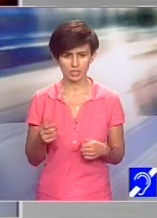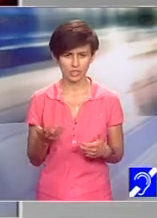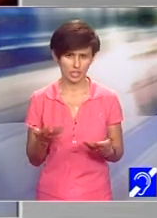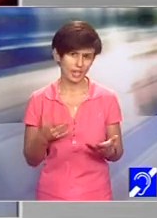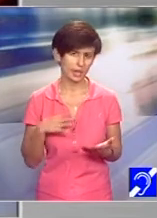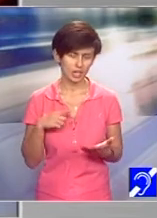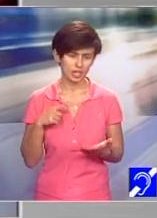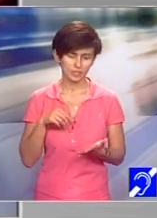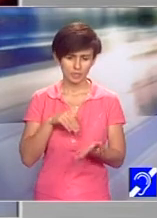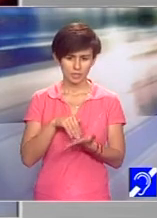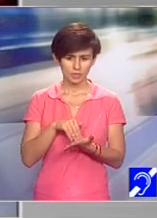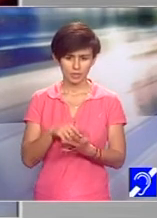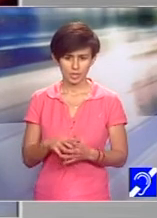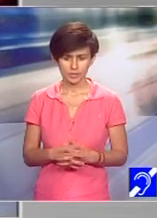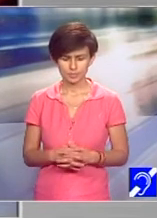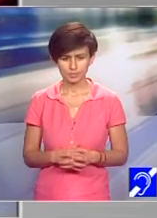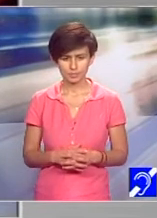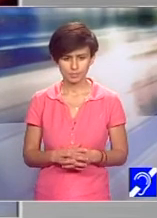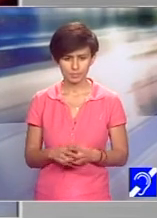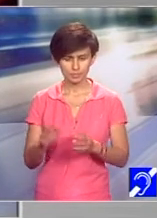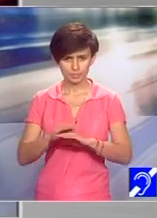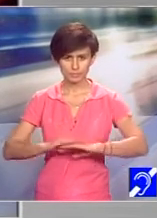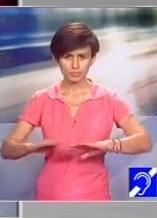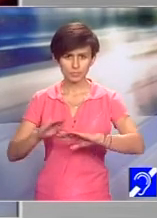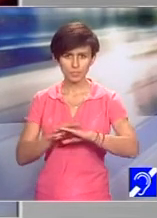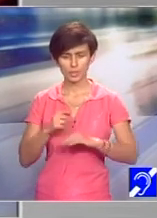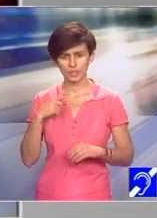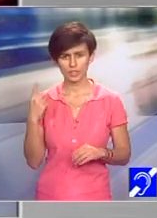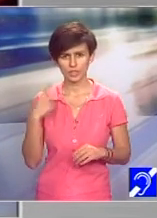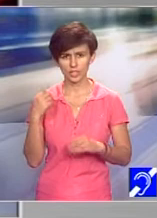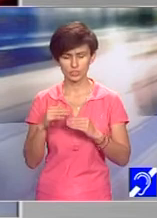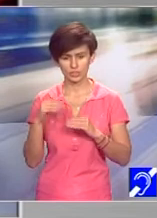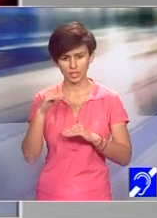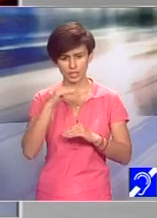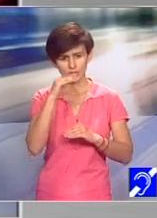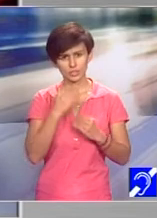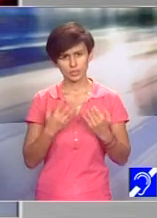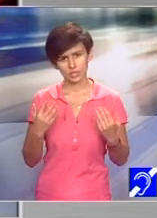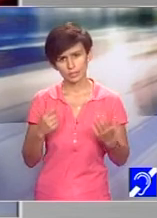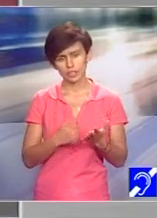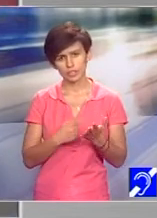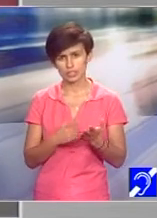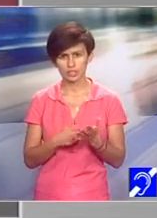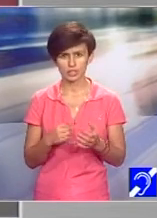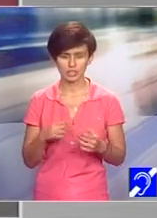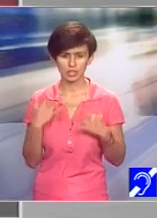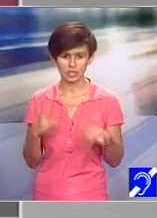zicem. Populația orașului a crescut. Numărul de solicitări din ce în ce urgențe mai mare. Și